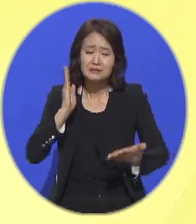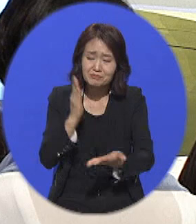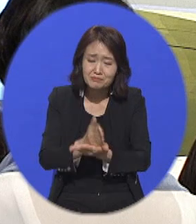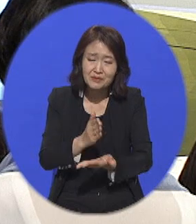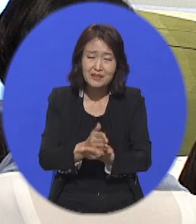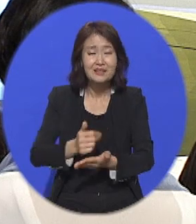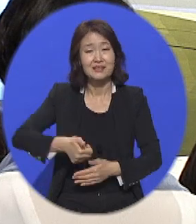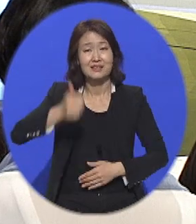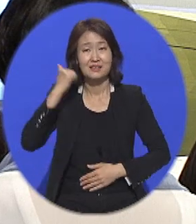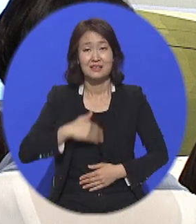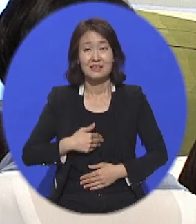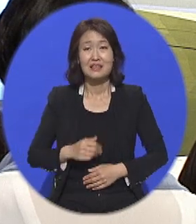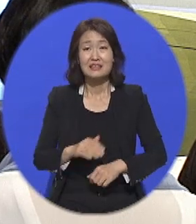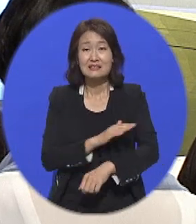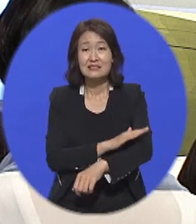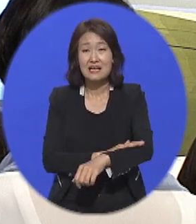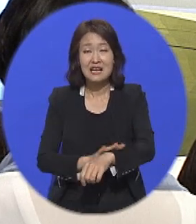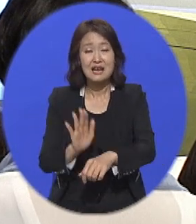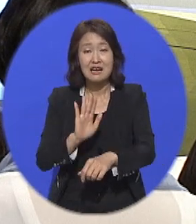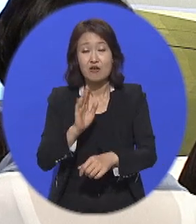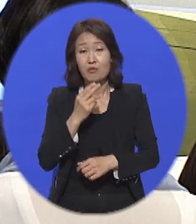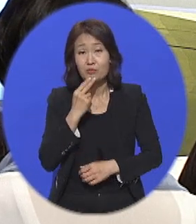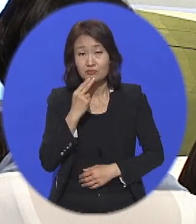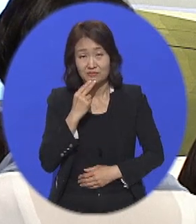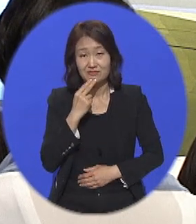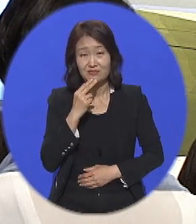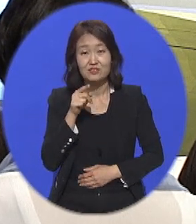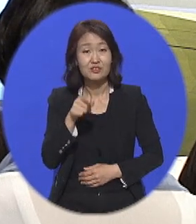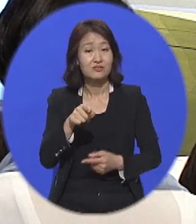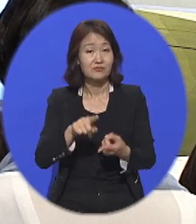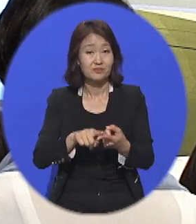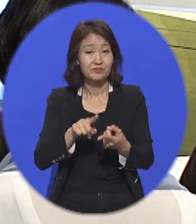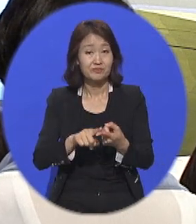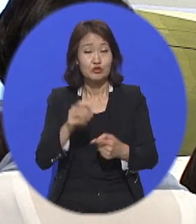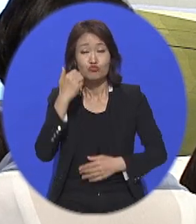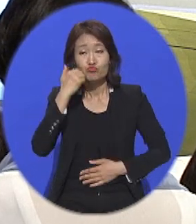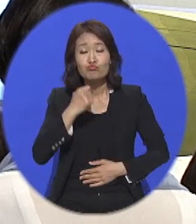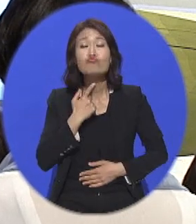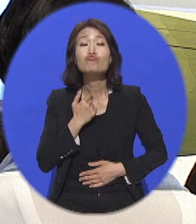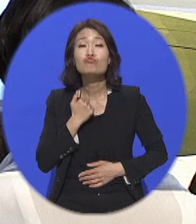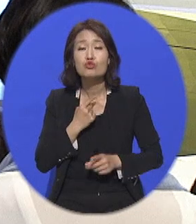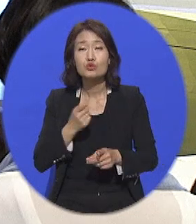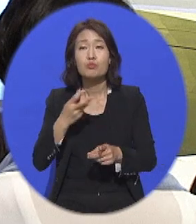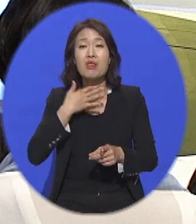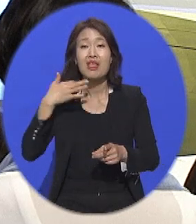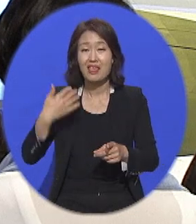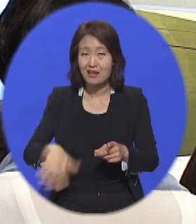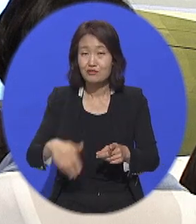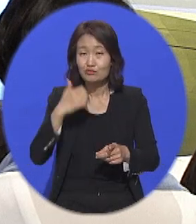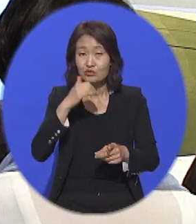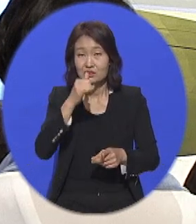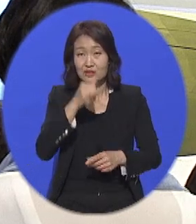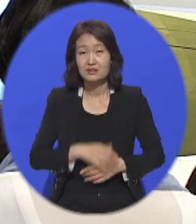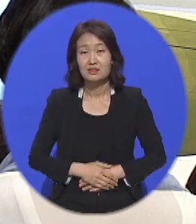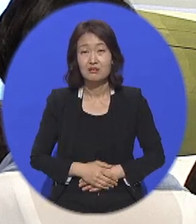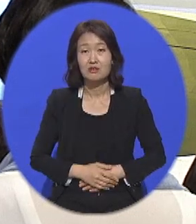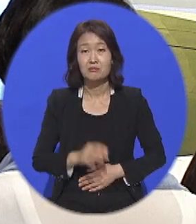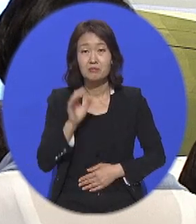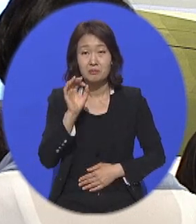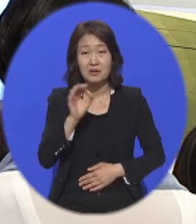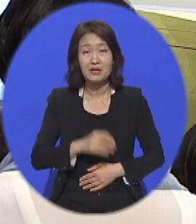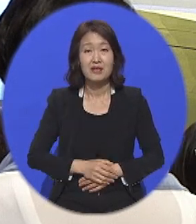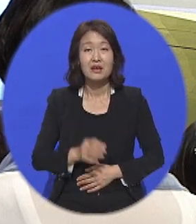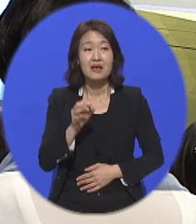됩니다. 그래서 잘하지만 안 하는 거. 여기서 이제 누구나 겪는 또 겪지도 않은 사람도 있겠지만 애별리고는